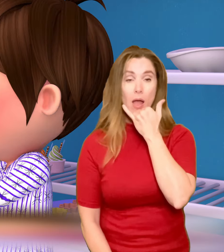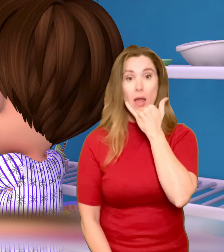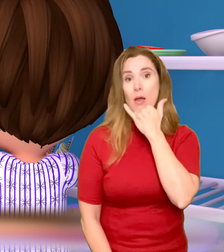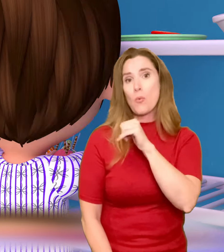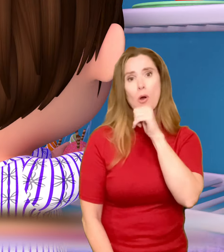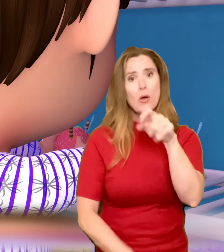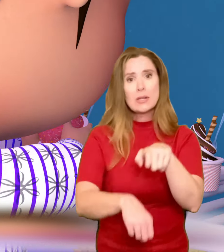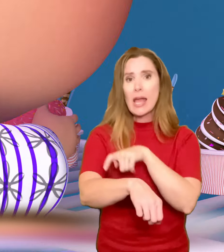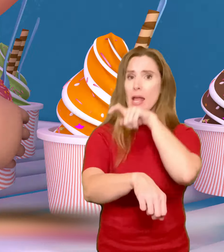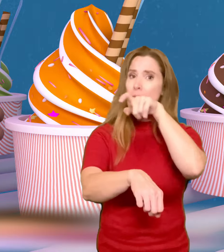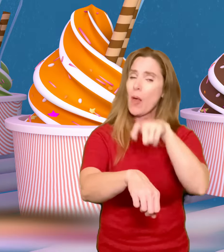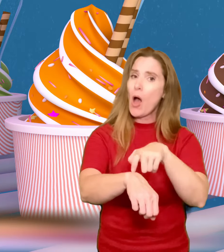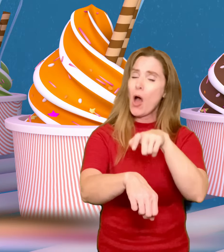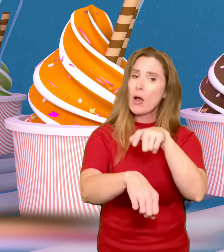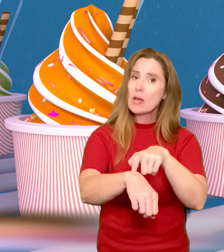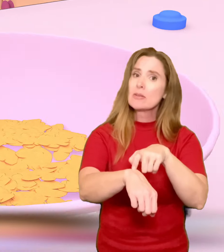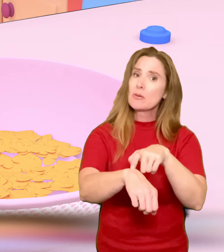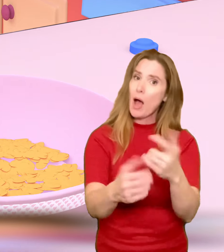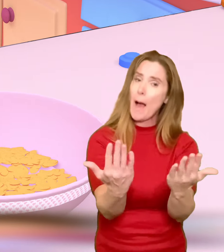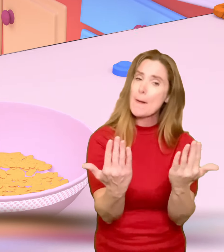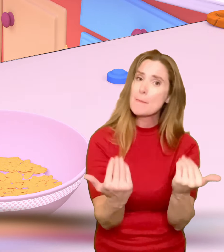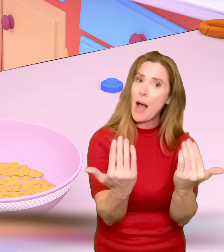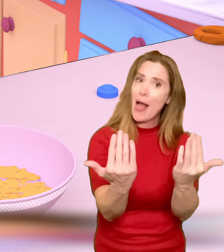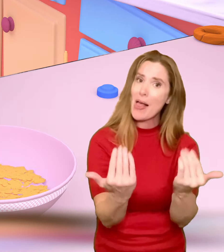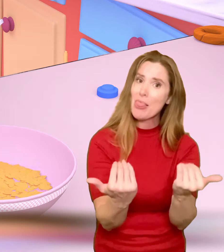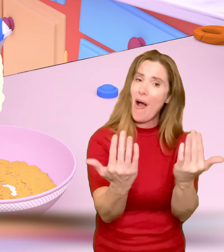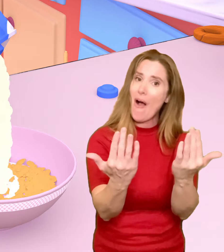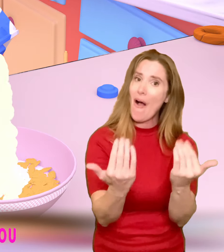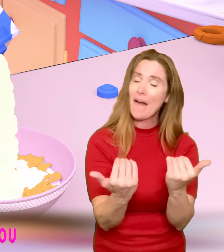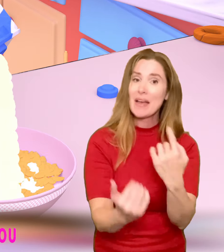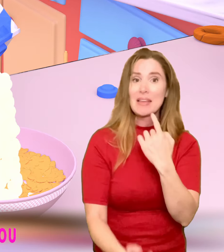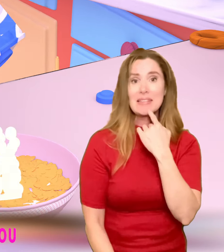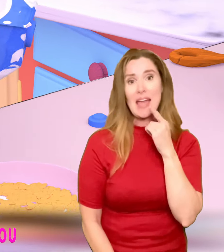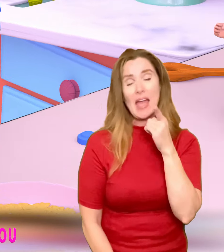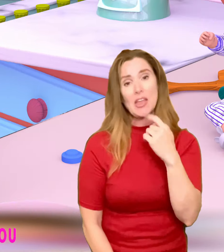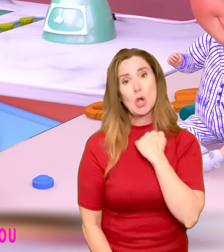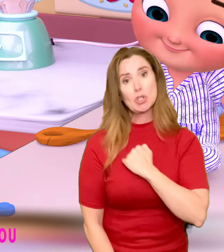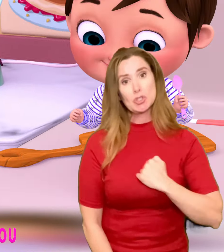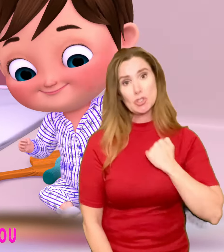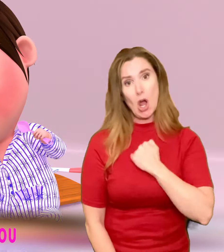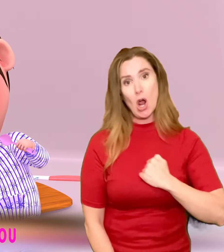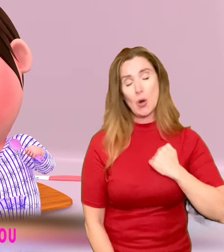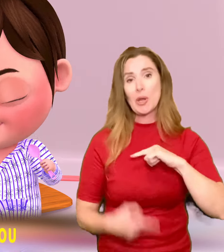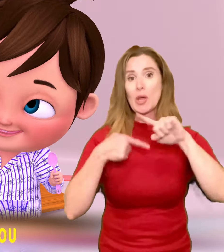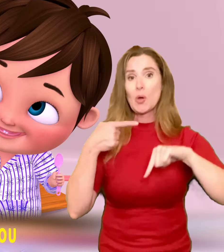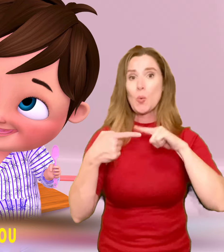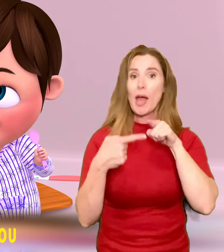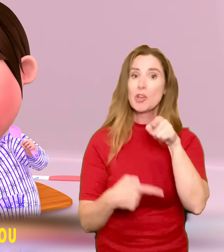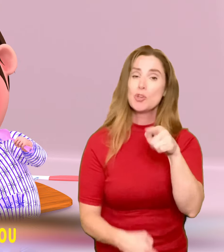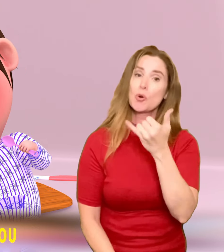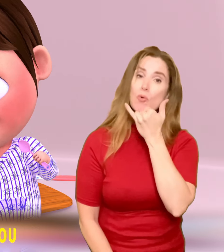簡単でやってみて間違ったら謝り